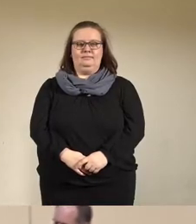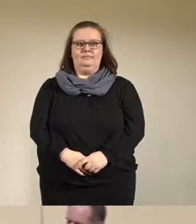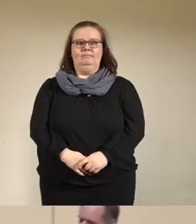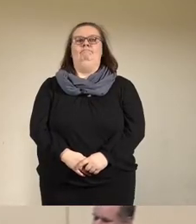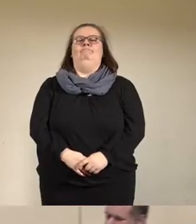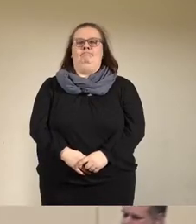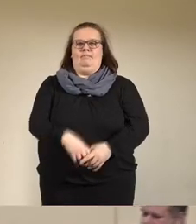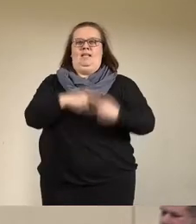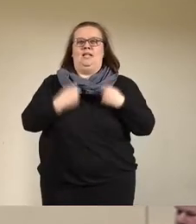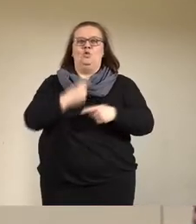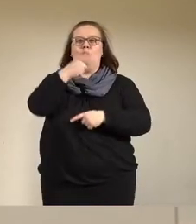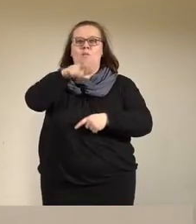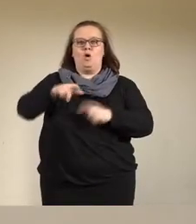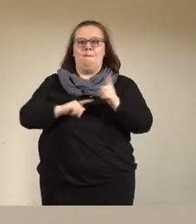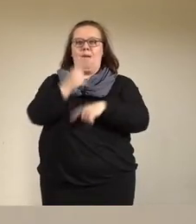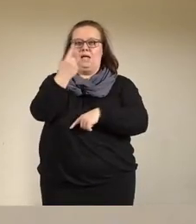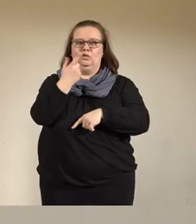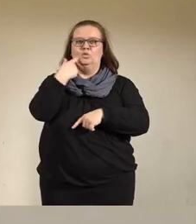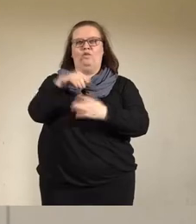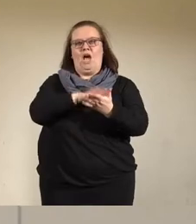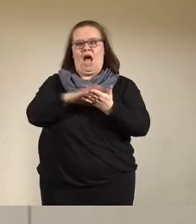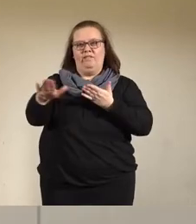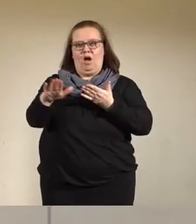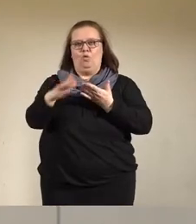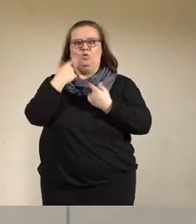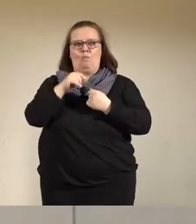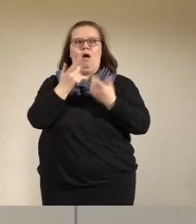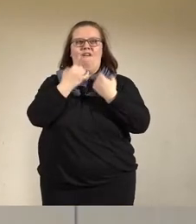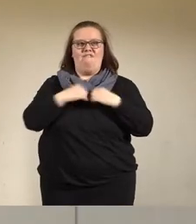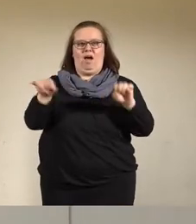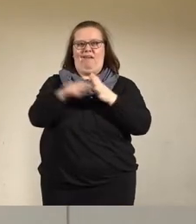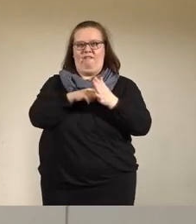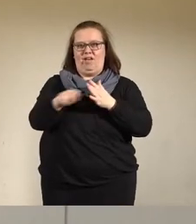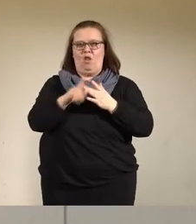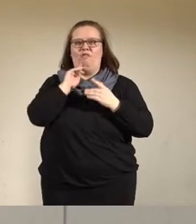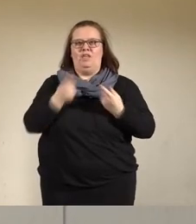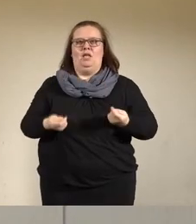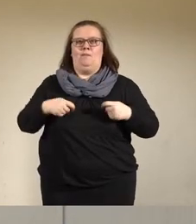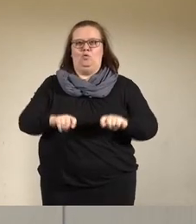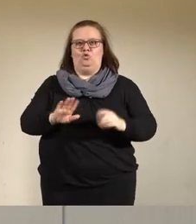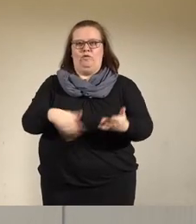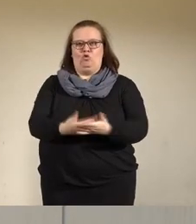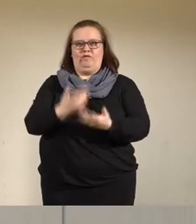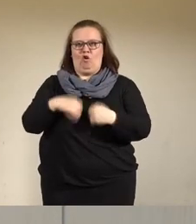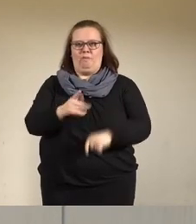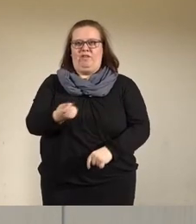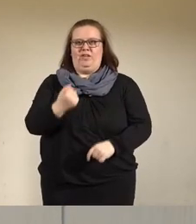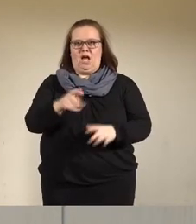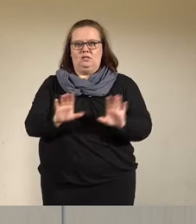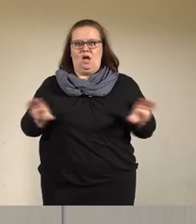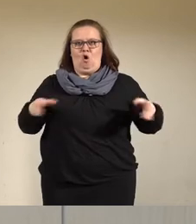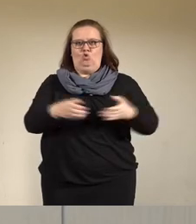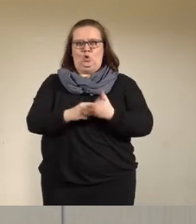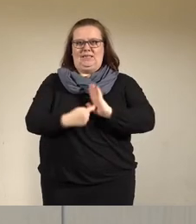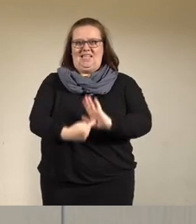Ja, sehr geehrter Oberbürgermeister, ich würde vielleicht zur Vereinfachung die Freien Wähler kurz auf den Beschlussvorschlag aus dem Finanzausschuss